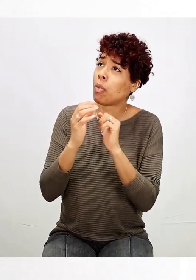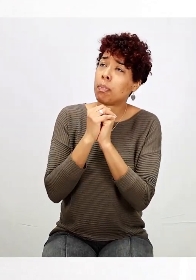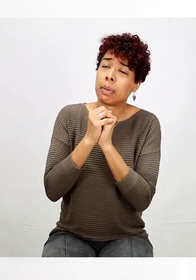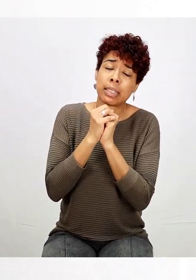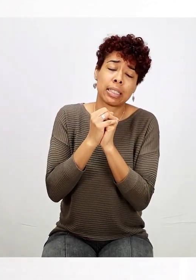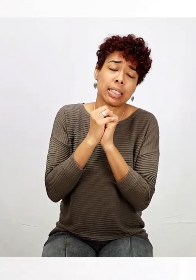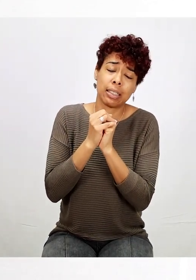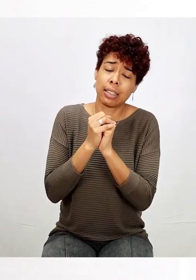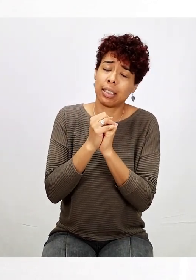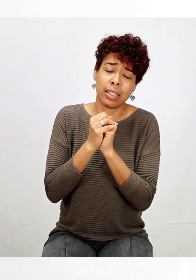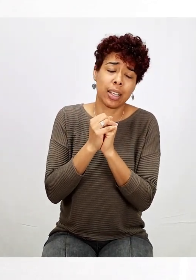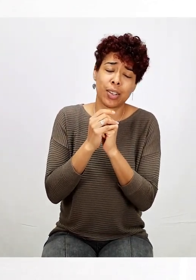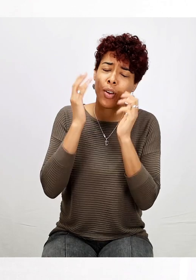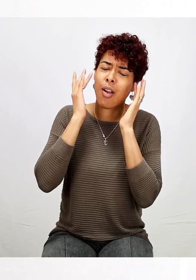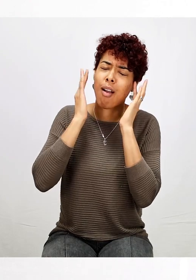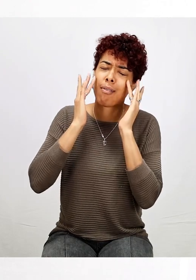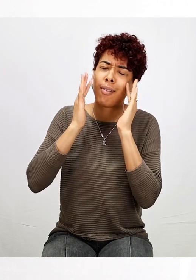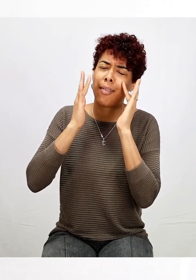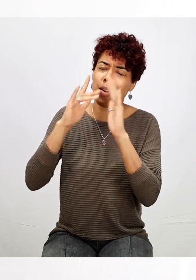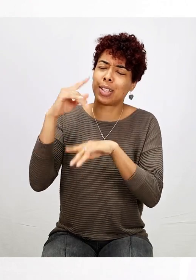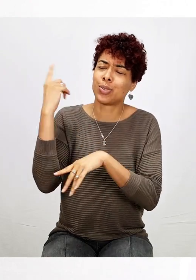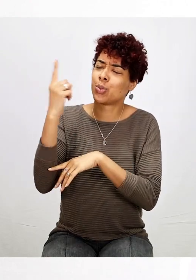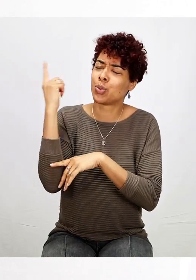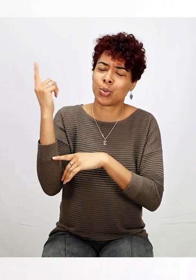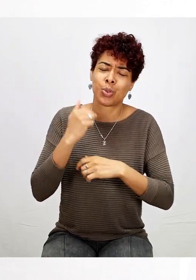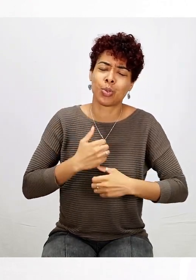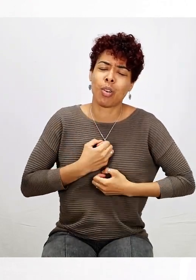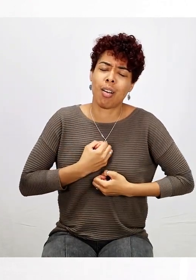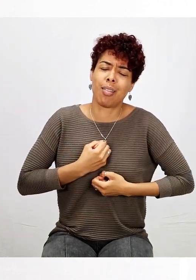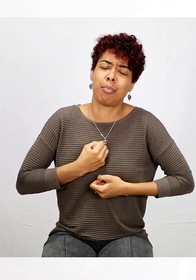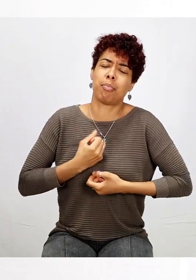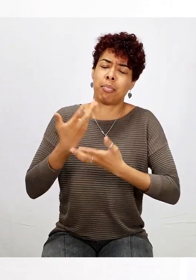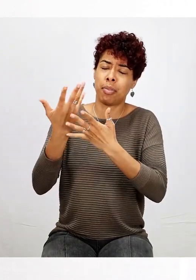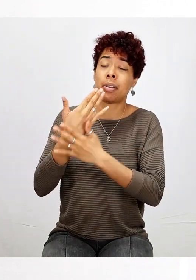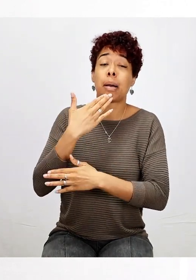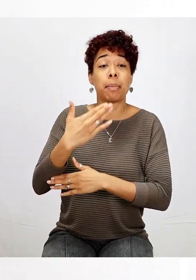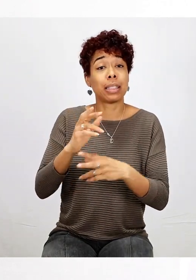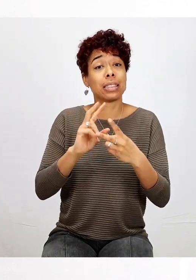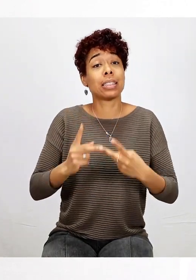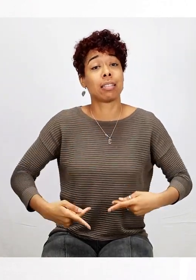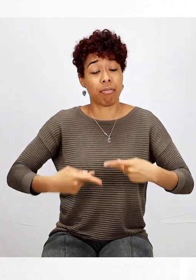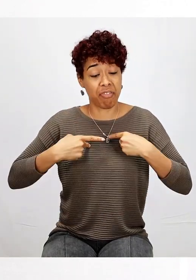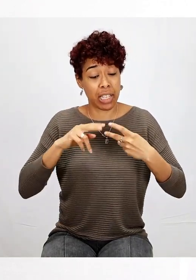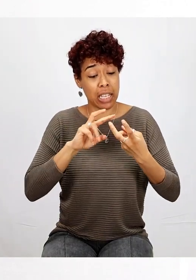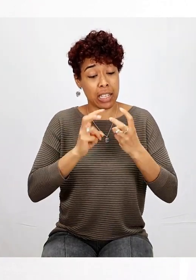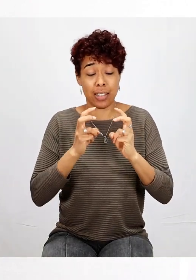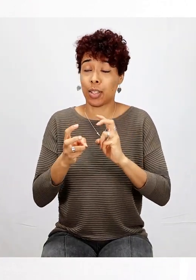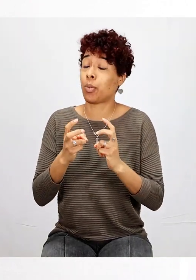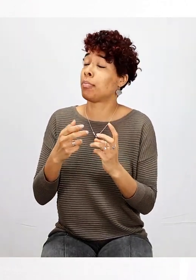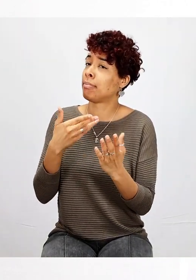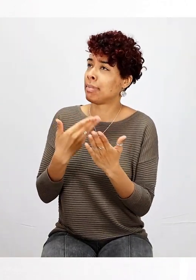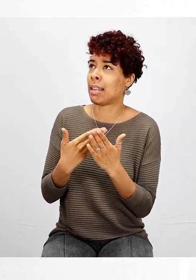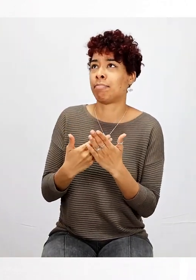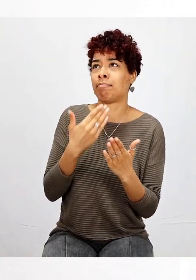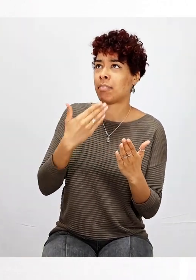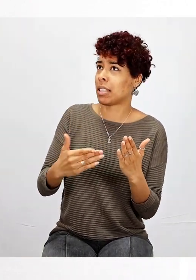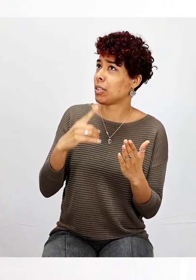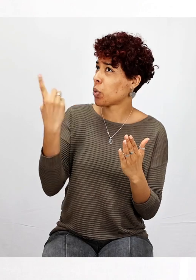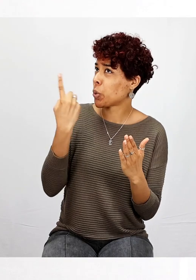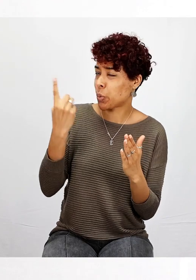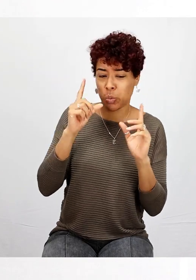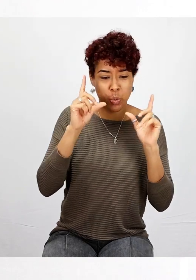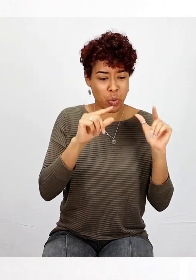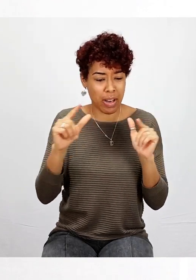que Seigneur, notre louange s'élève constamment devant toi. Merci pour les saisons de la vie, Seigneur. Merci parce que dans chaque saison, tu es présent,